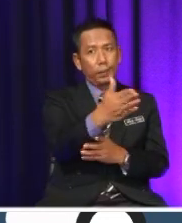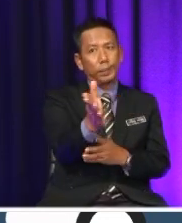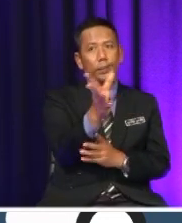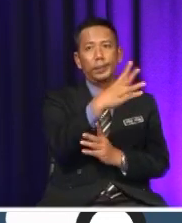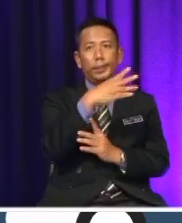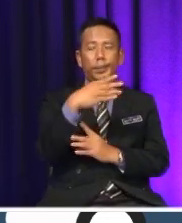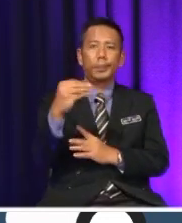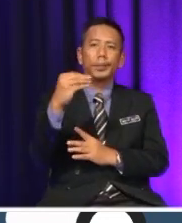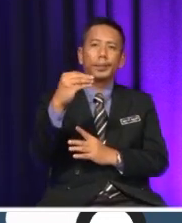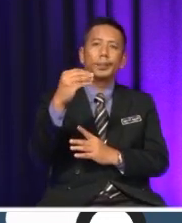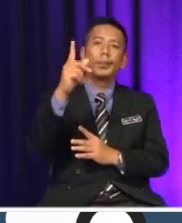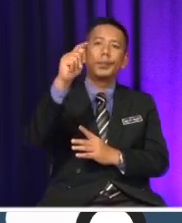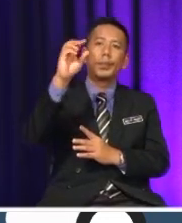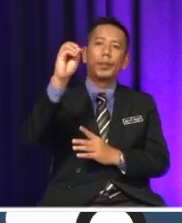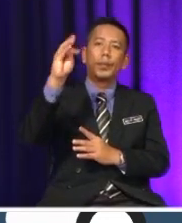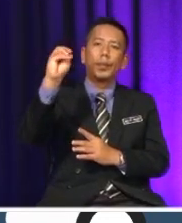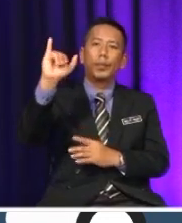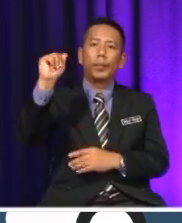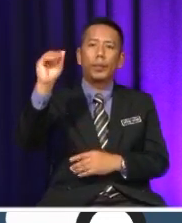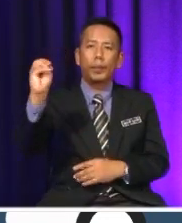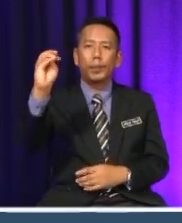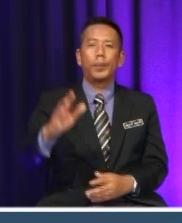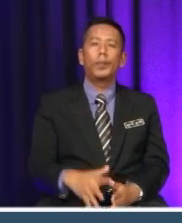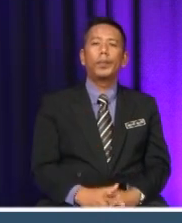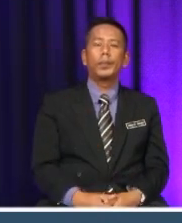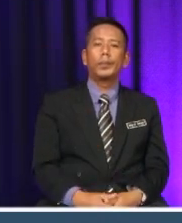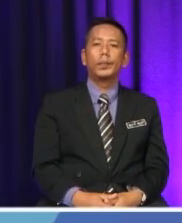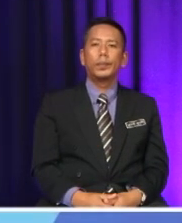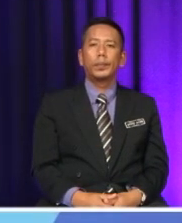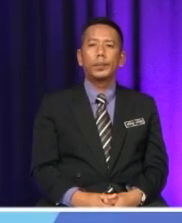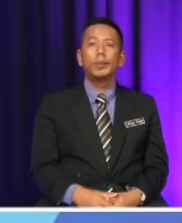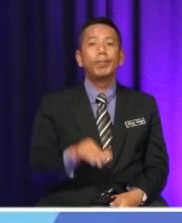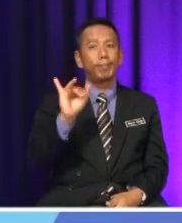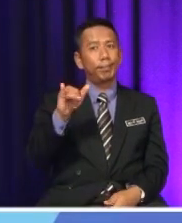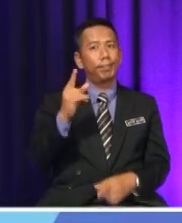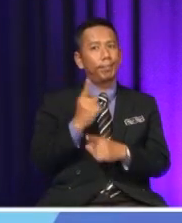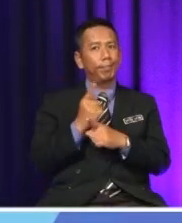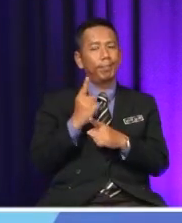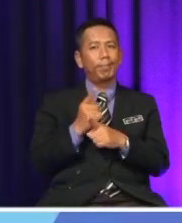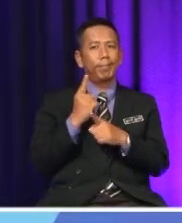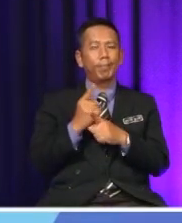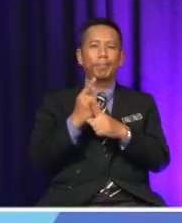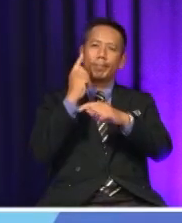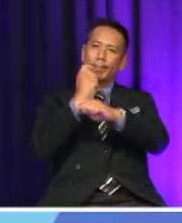dan juga Tommy oke Ya ini jawabannya